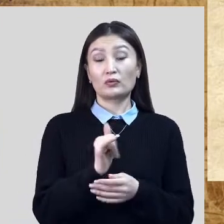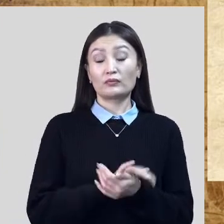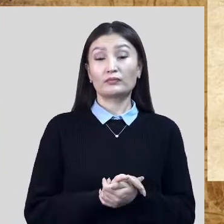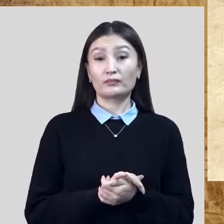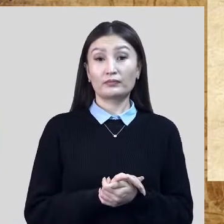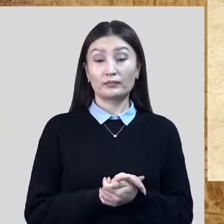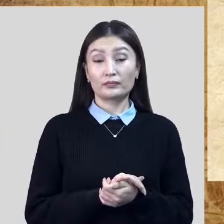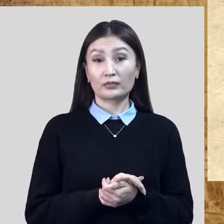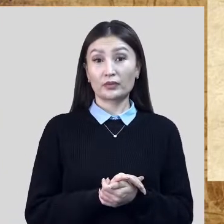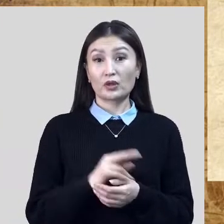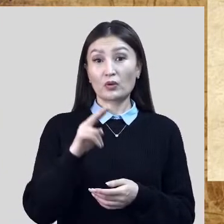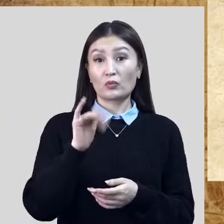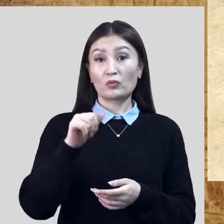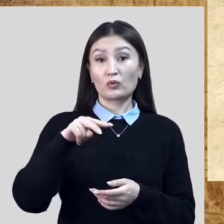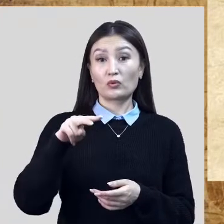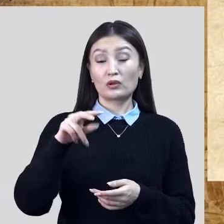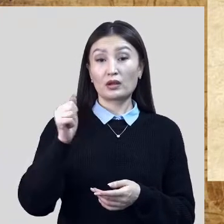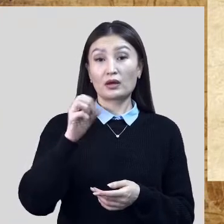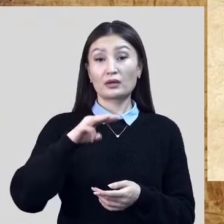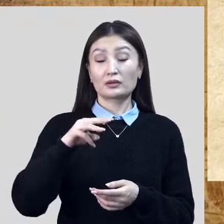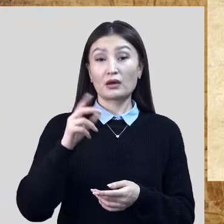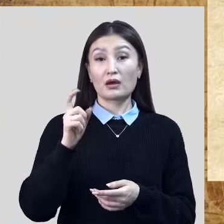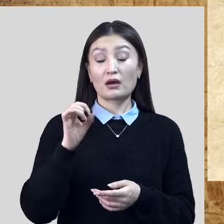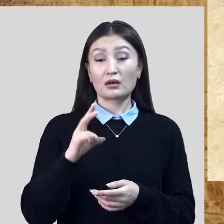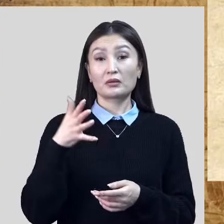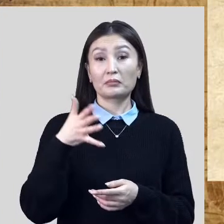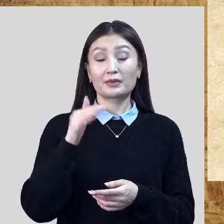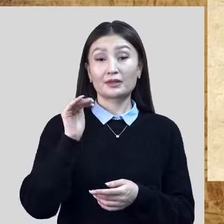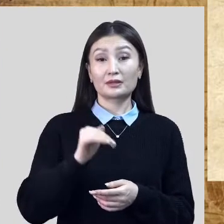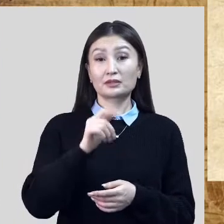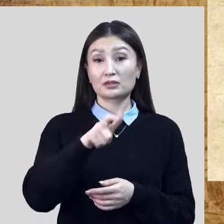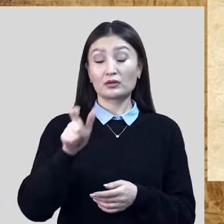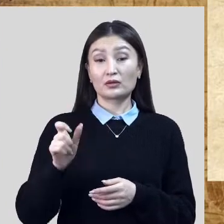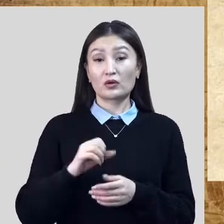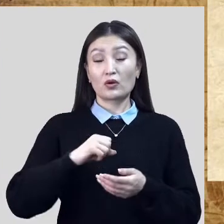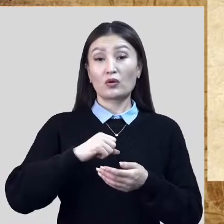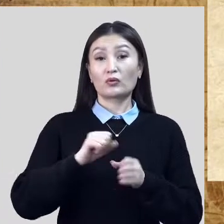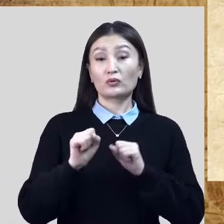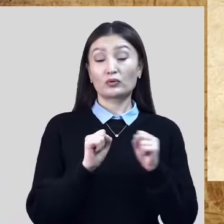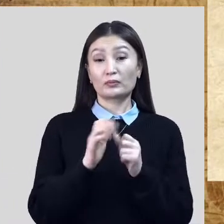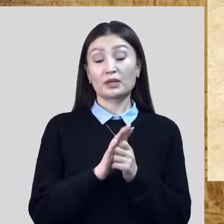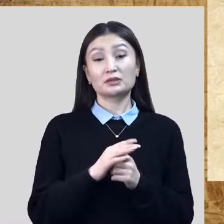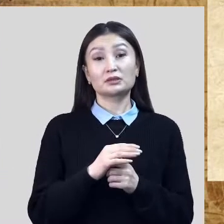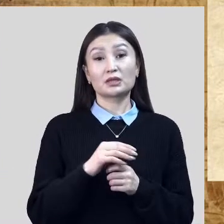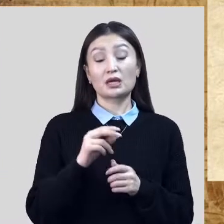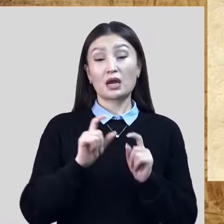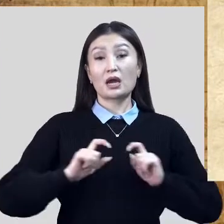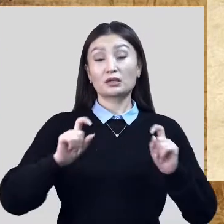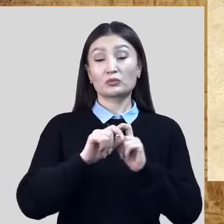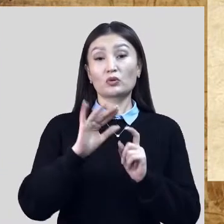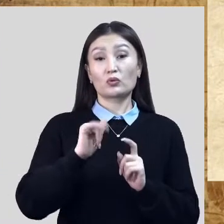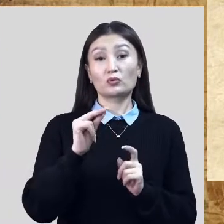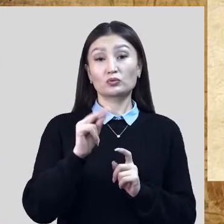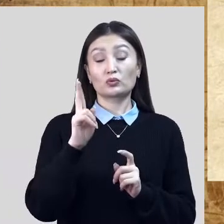Асаки. Пулатхан с 5000 повстанцев укрепился в крепости Учкурган, но